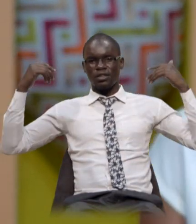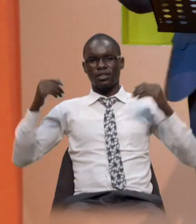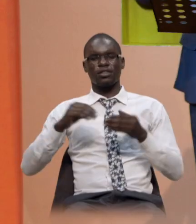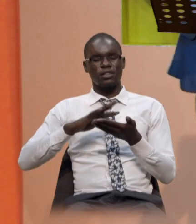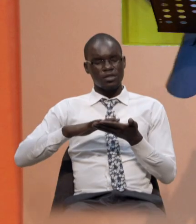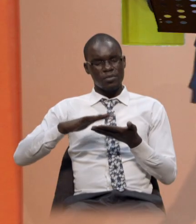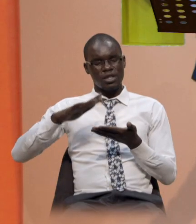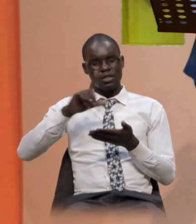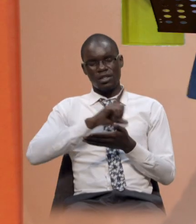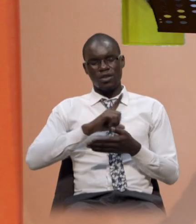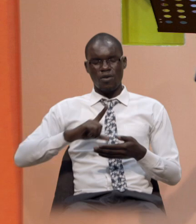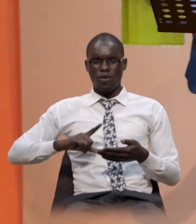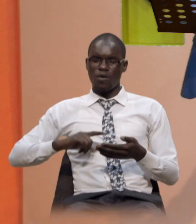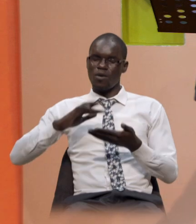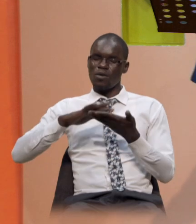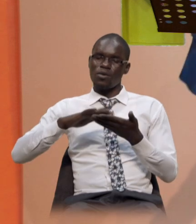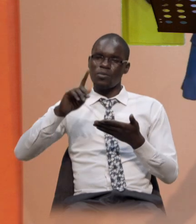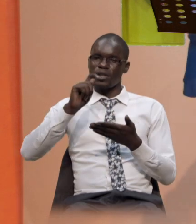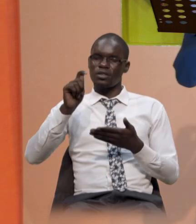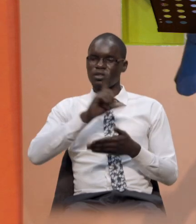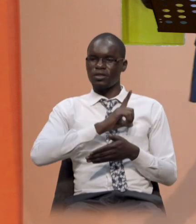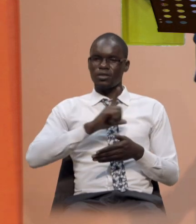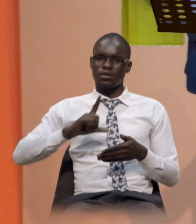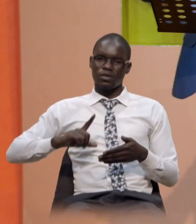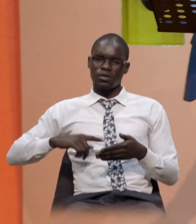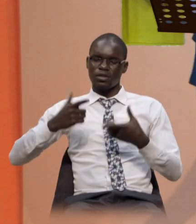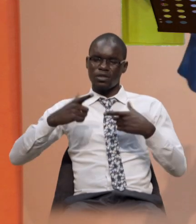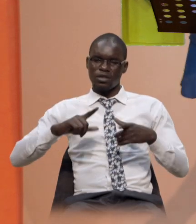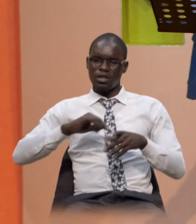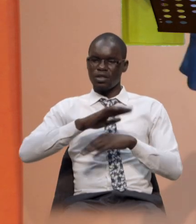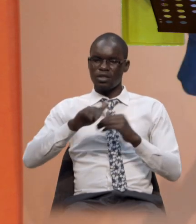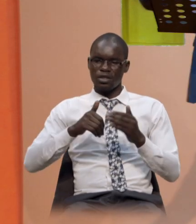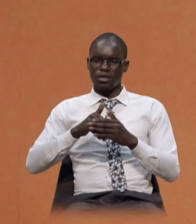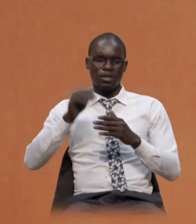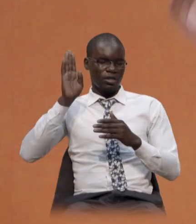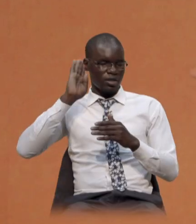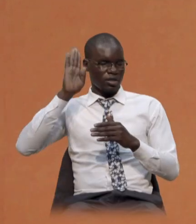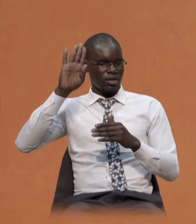milele. Msifu, msifu